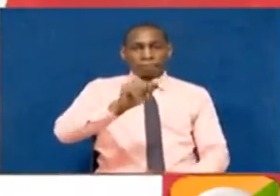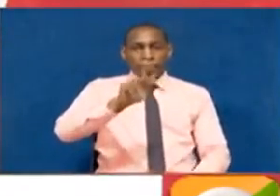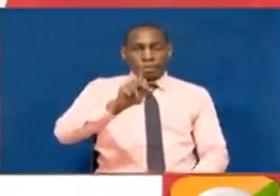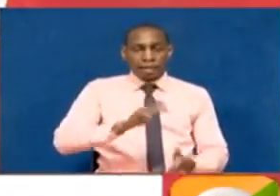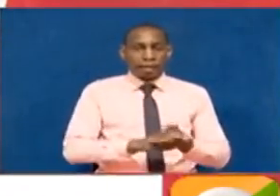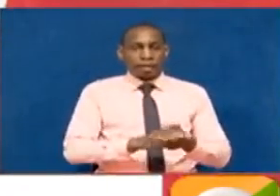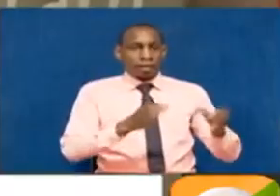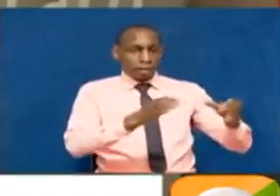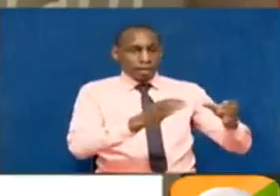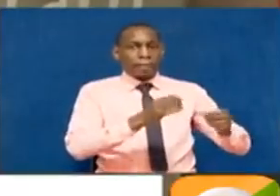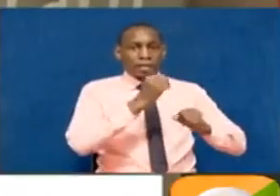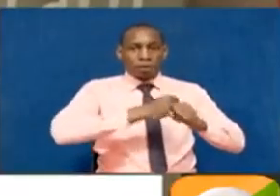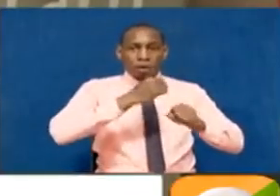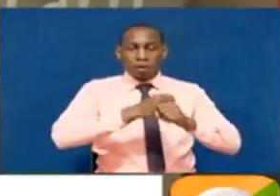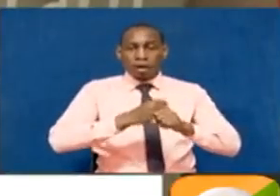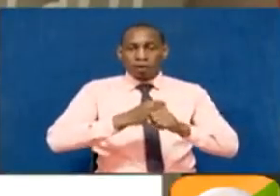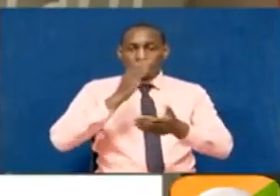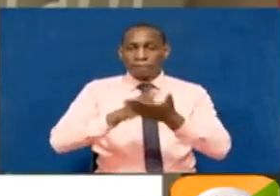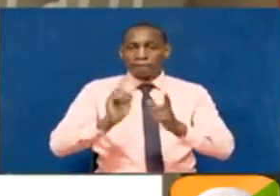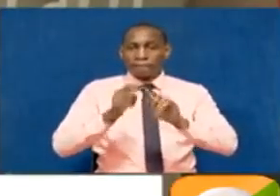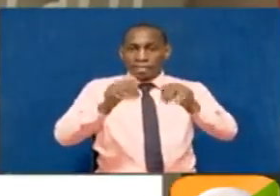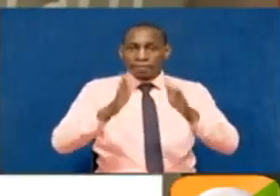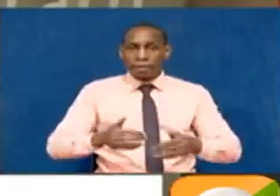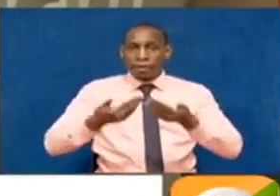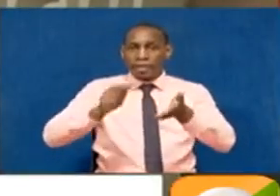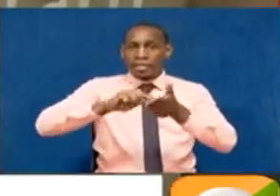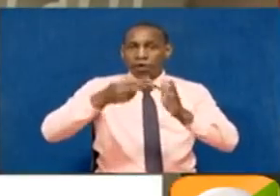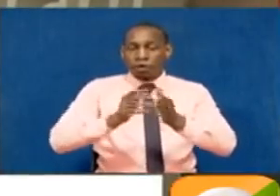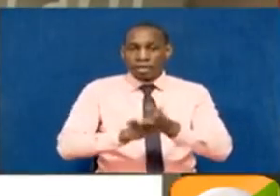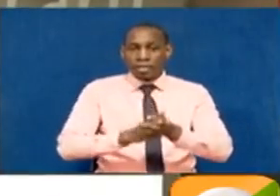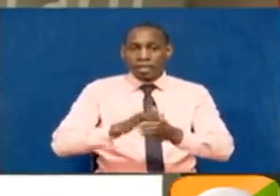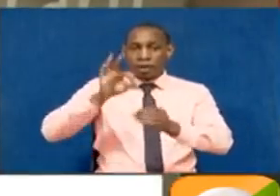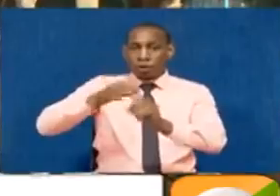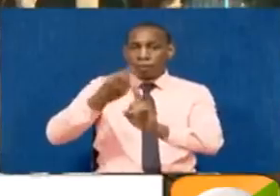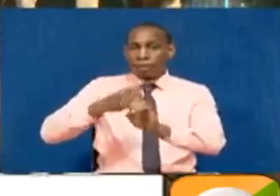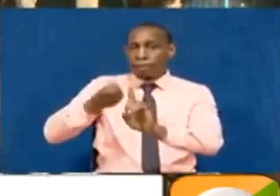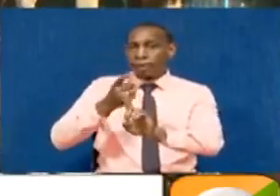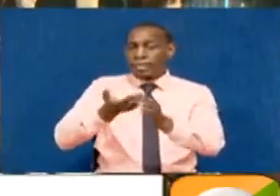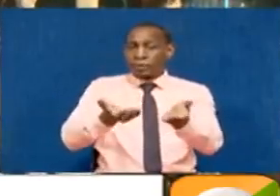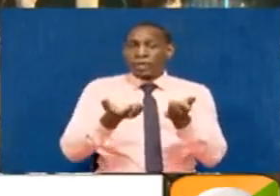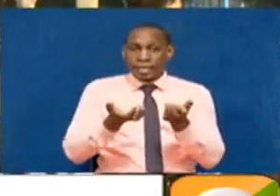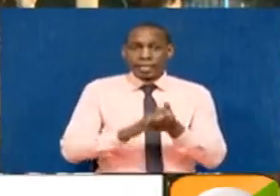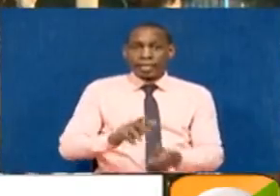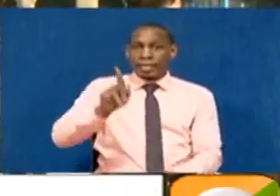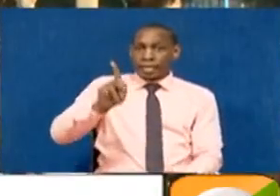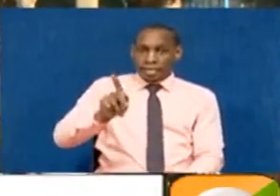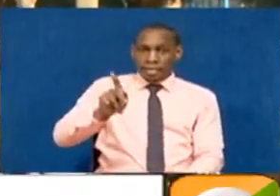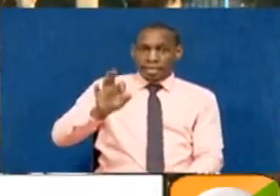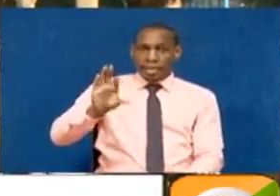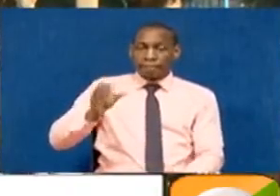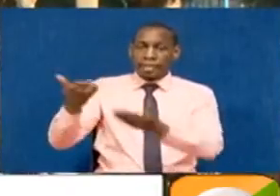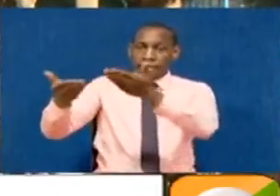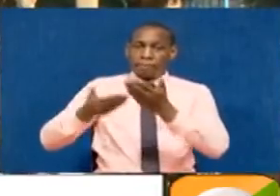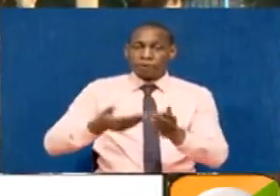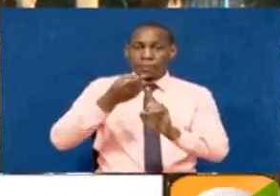za kutambua mkulima wa kwanza wa humu nchini atakayepewa kandarasi ya kukuza viazi vinavyohitajika. KFC